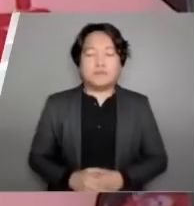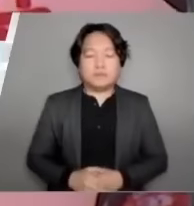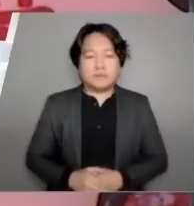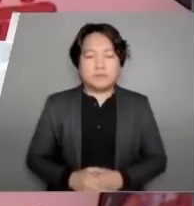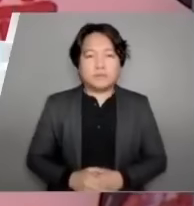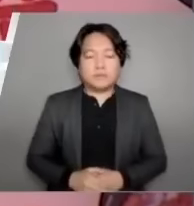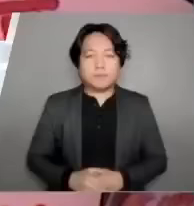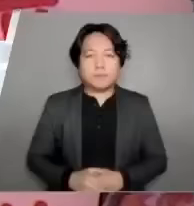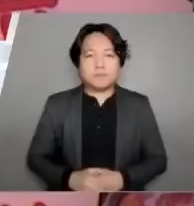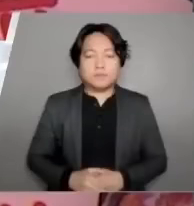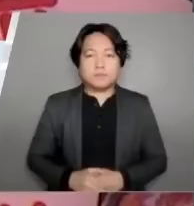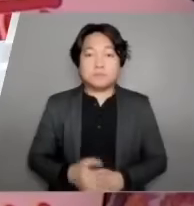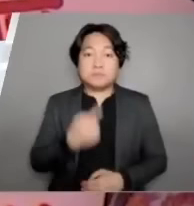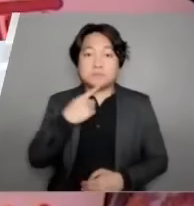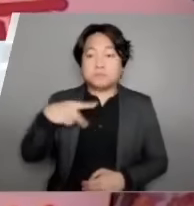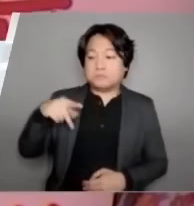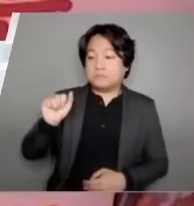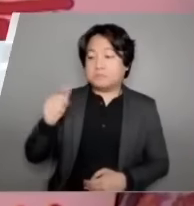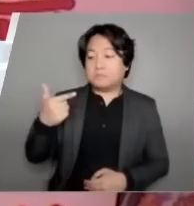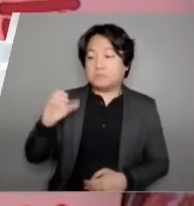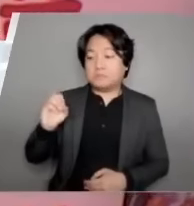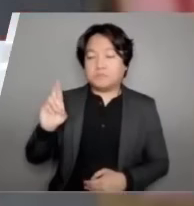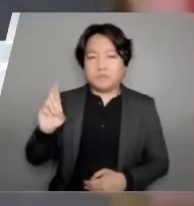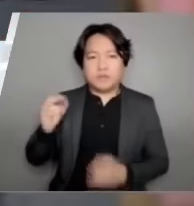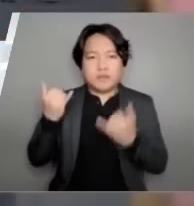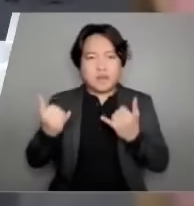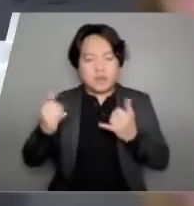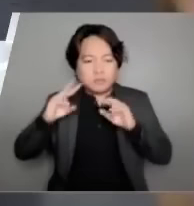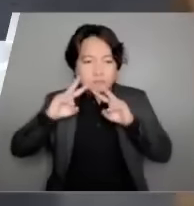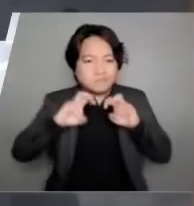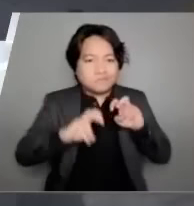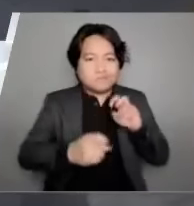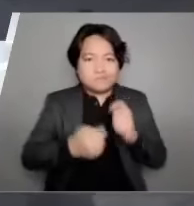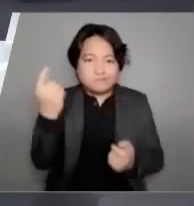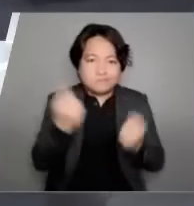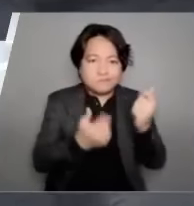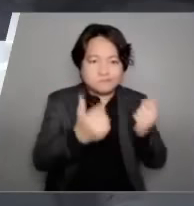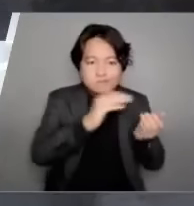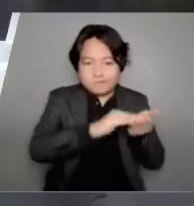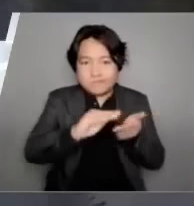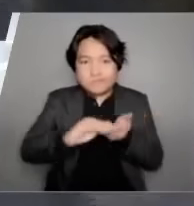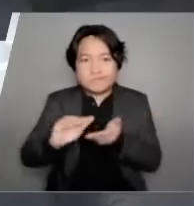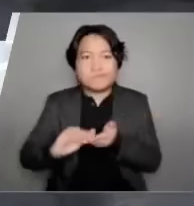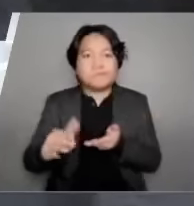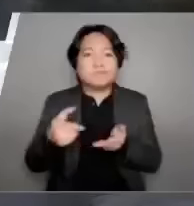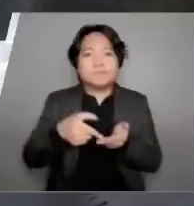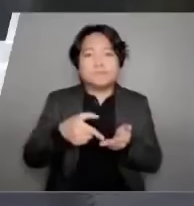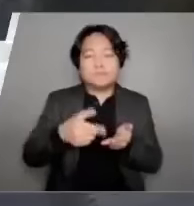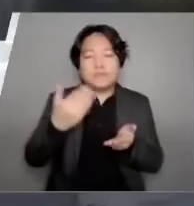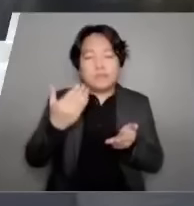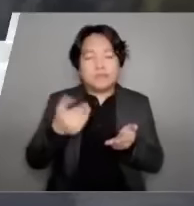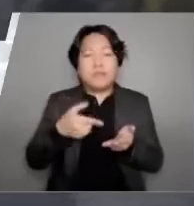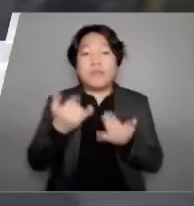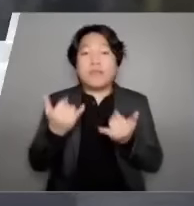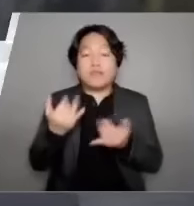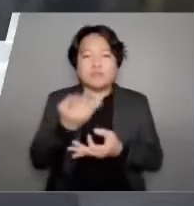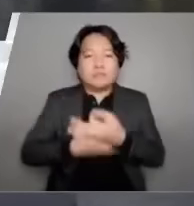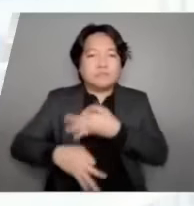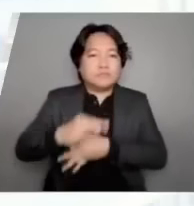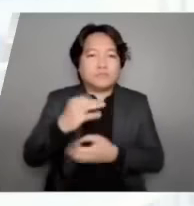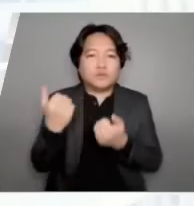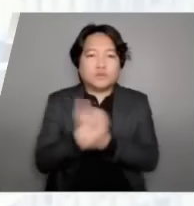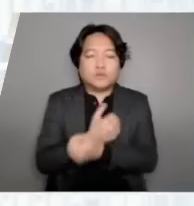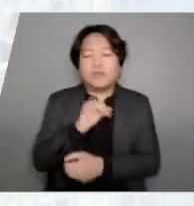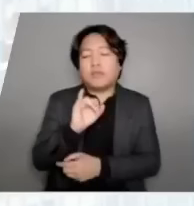sa PAGCOR, nililinis na nila alistahan ng mga Pogo na tinatawag na ngayong IGL o Internet Gaming